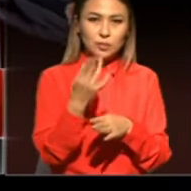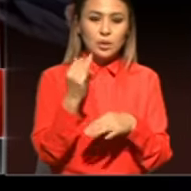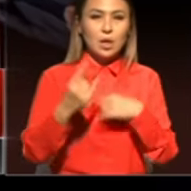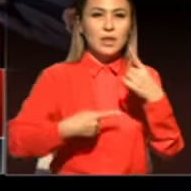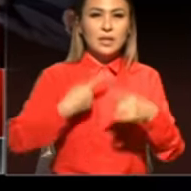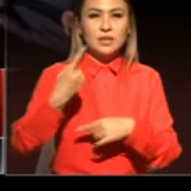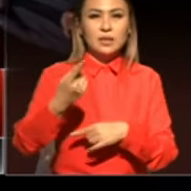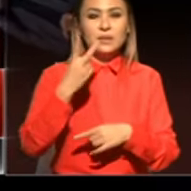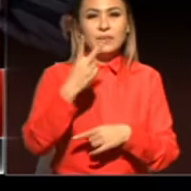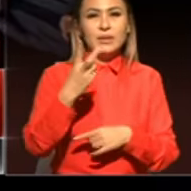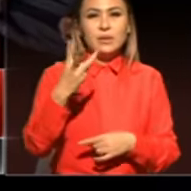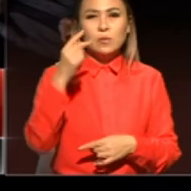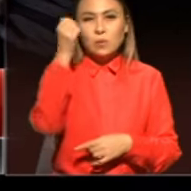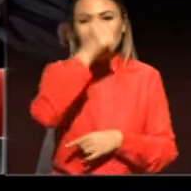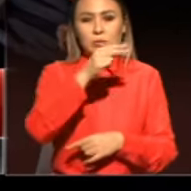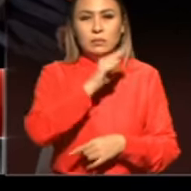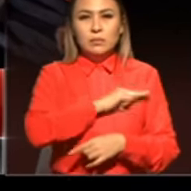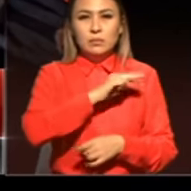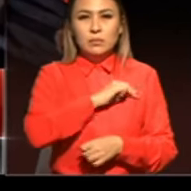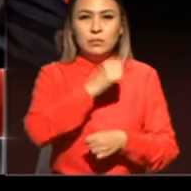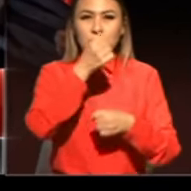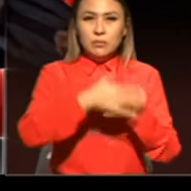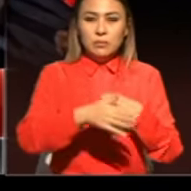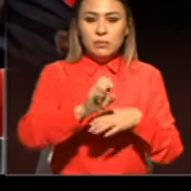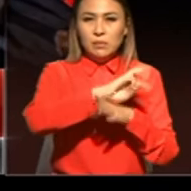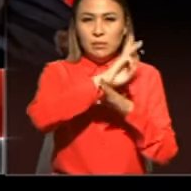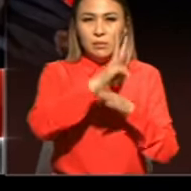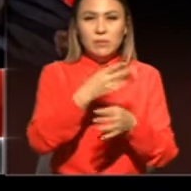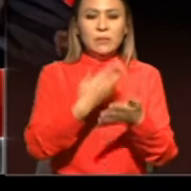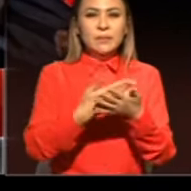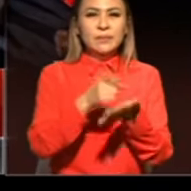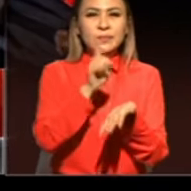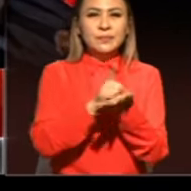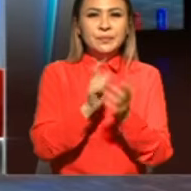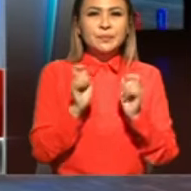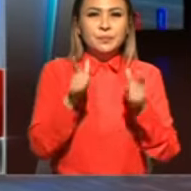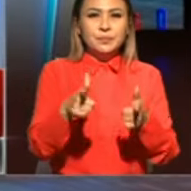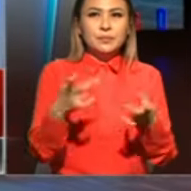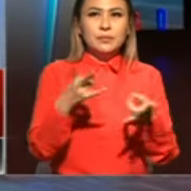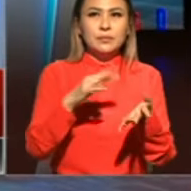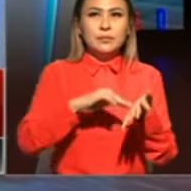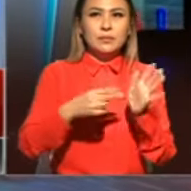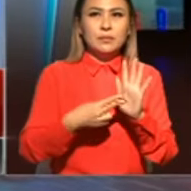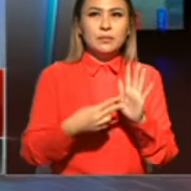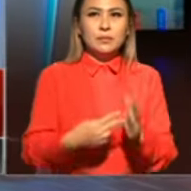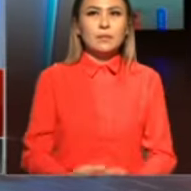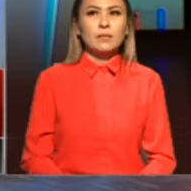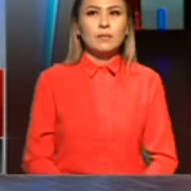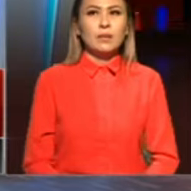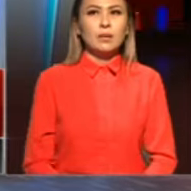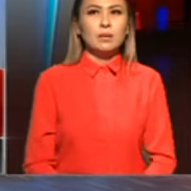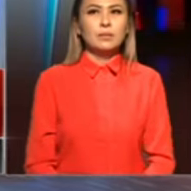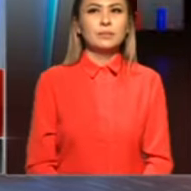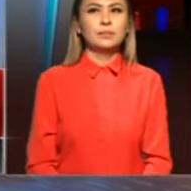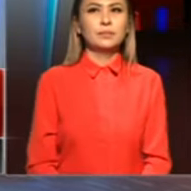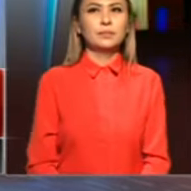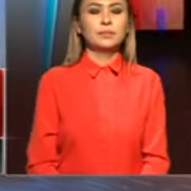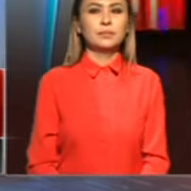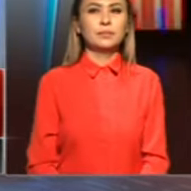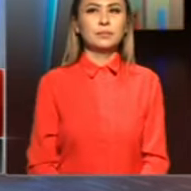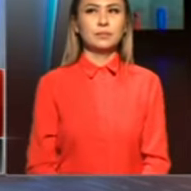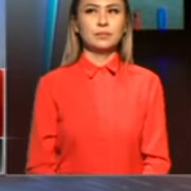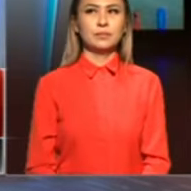жылда қосымша жұмыспен қамту, бюджетке салық түсетін жобаларды қолға алу керек. Мәселе осында болып тұр. Жоқ, мен ойлаймын, жалпы